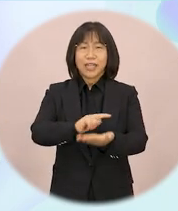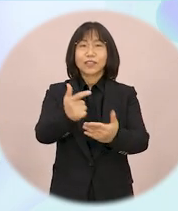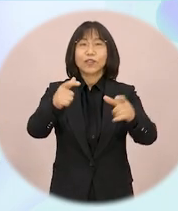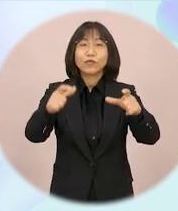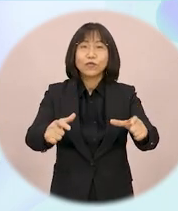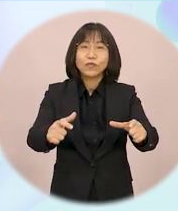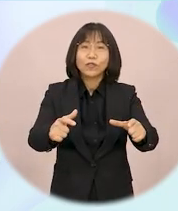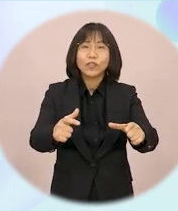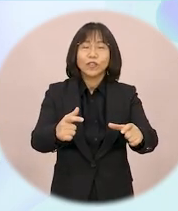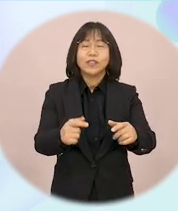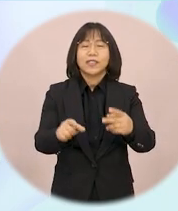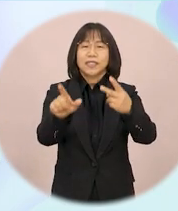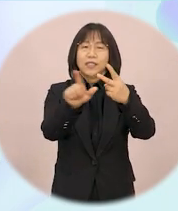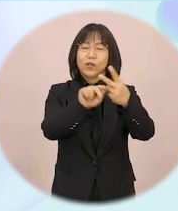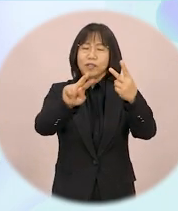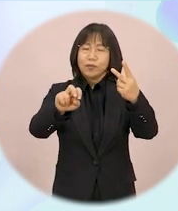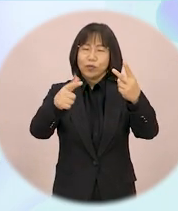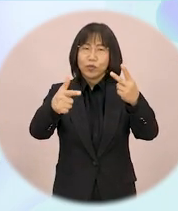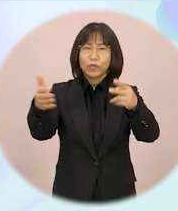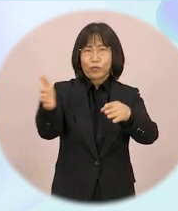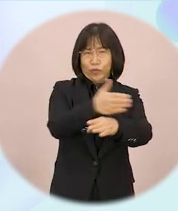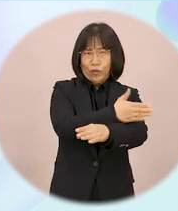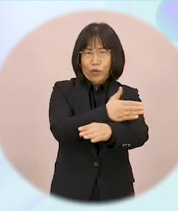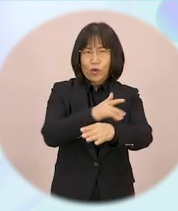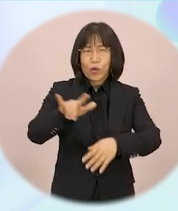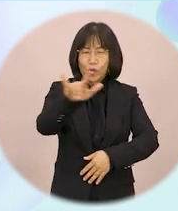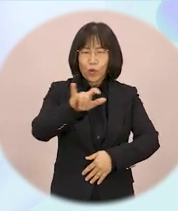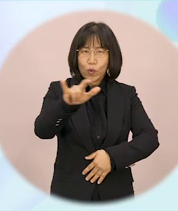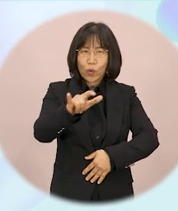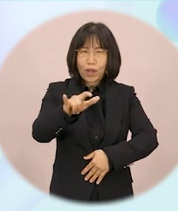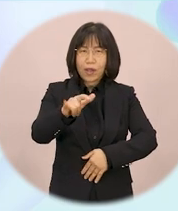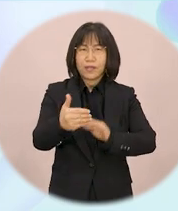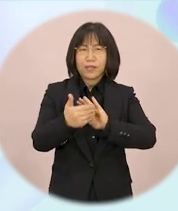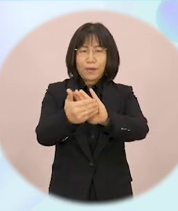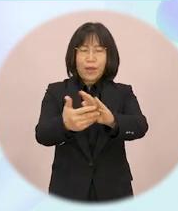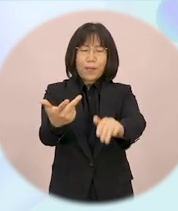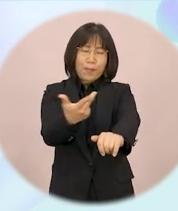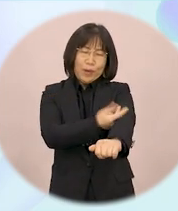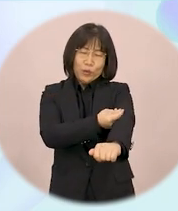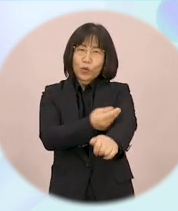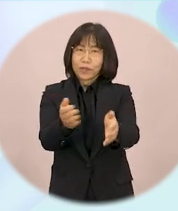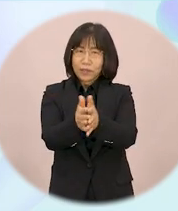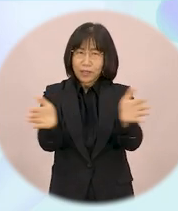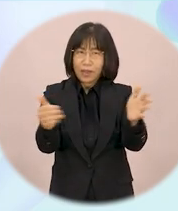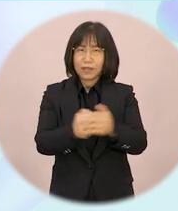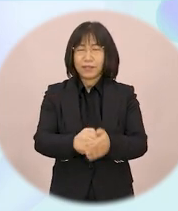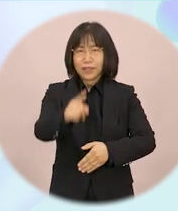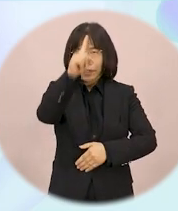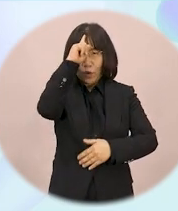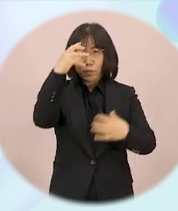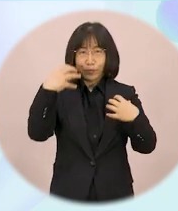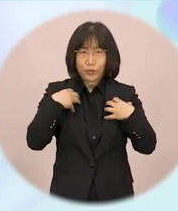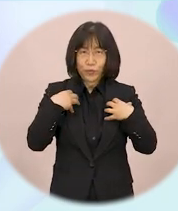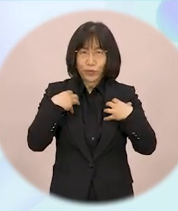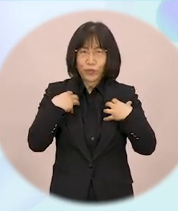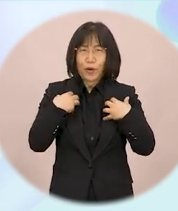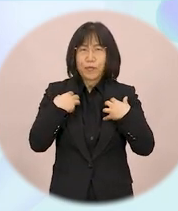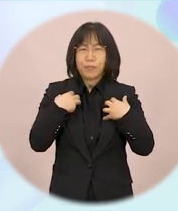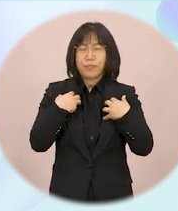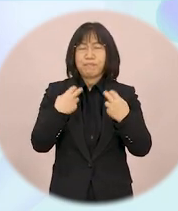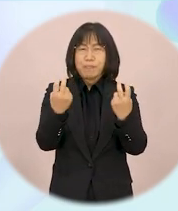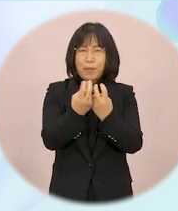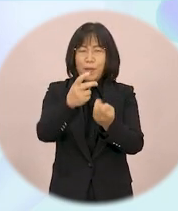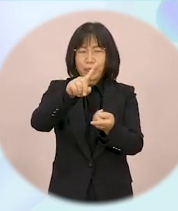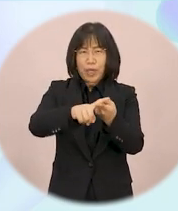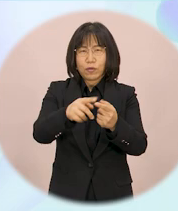지난달 26일부터 코론 알고 백신 1차 접종을 시작했는데요 정부의 방침대로 순차적인 접종에 따라